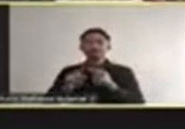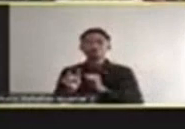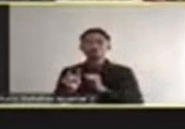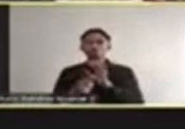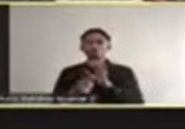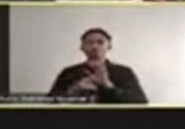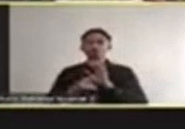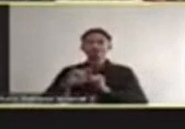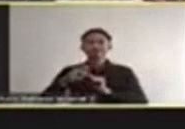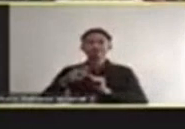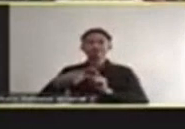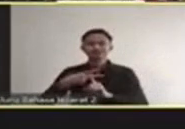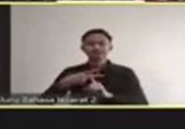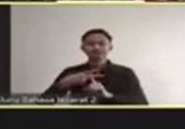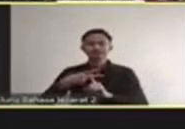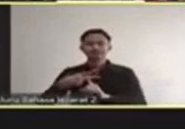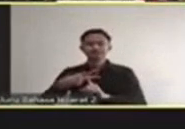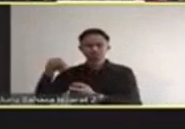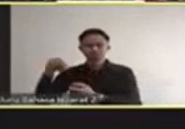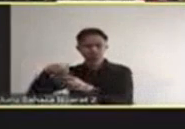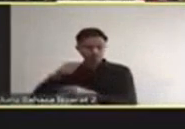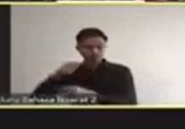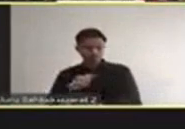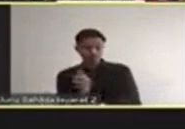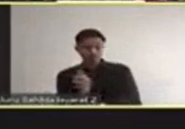dapatkan juga dari berbagai